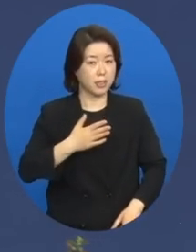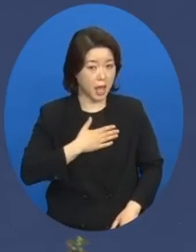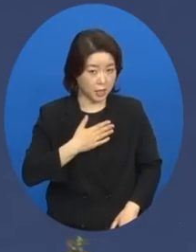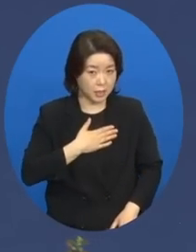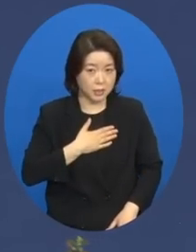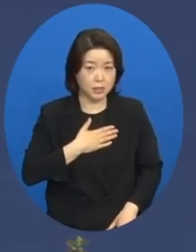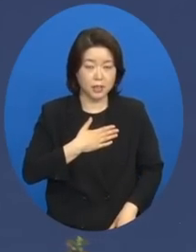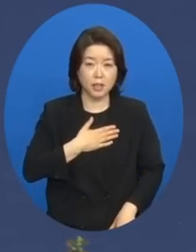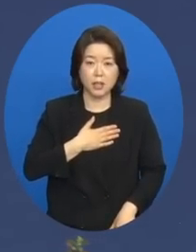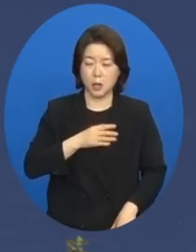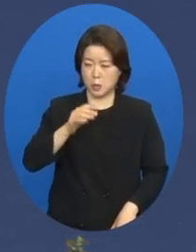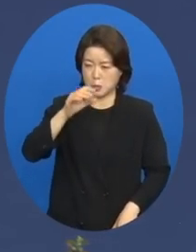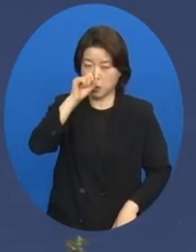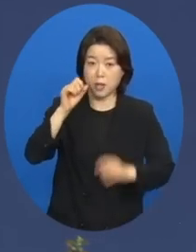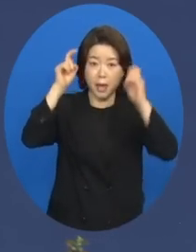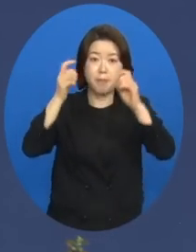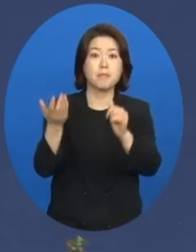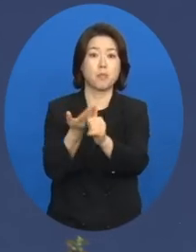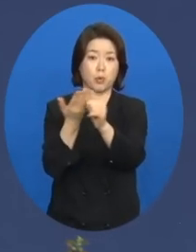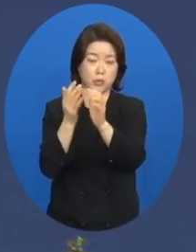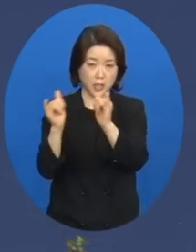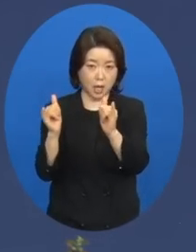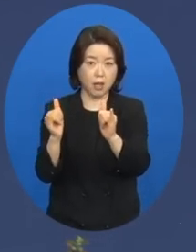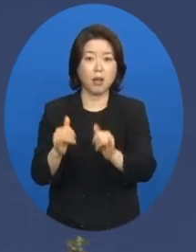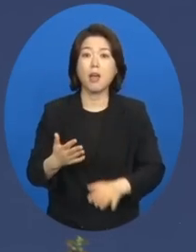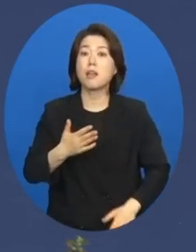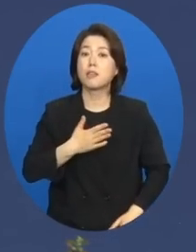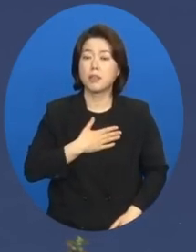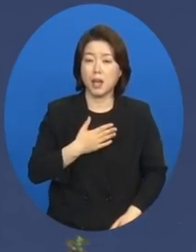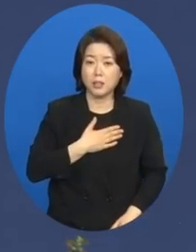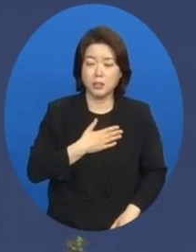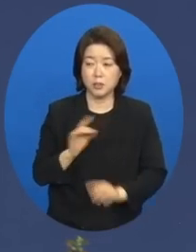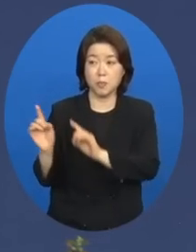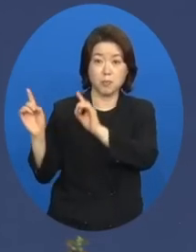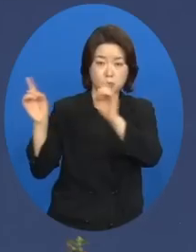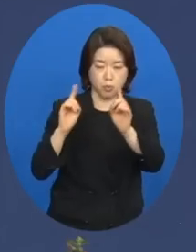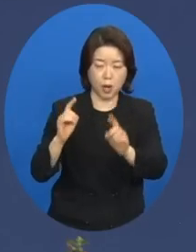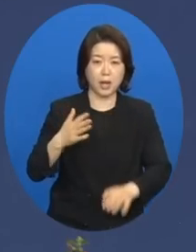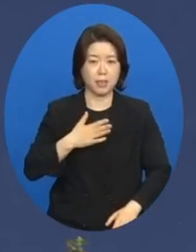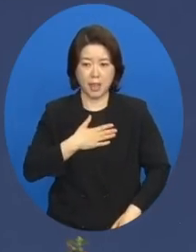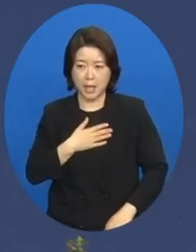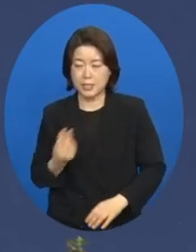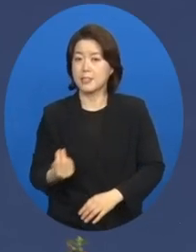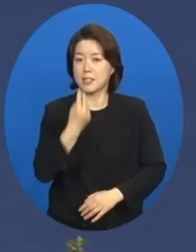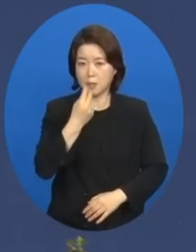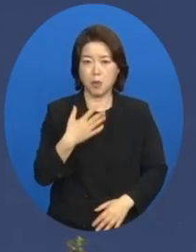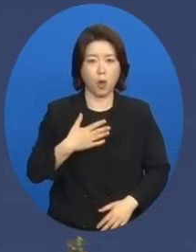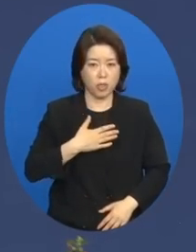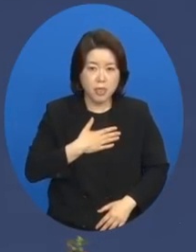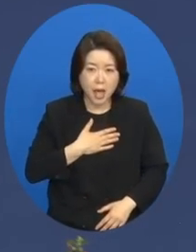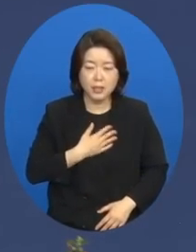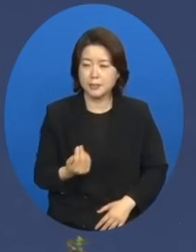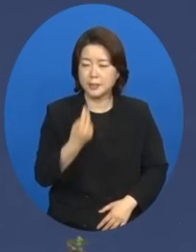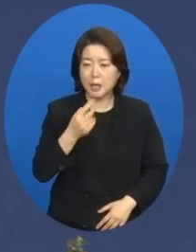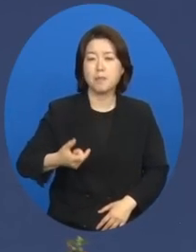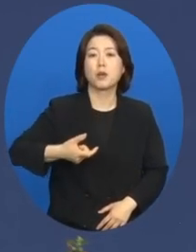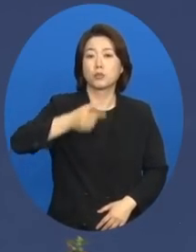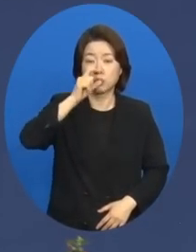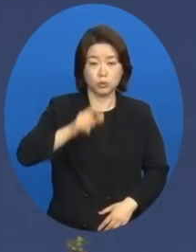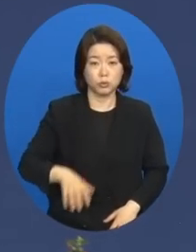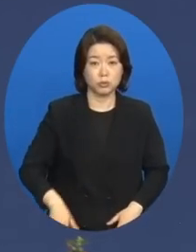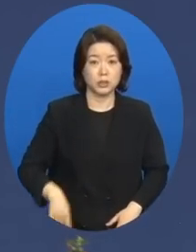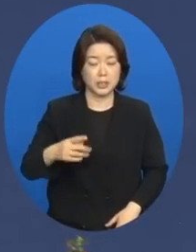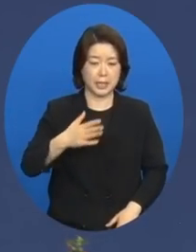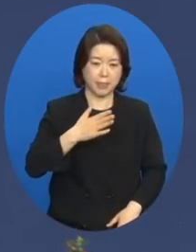나는 선한 목자다, 나는 부활이요 생명이다, 나는 생명수다,